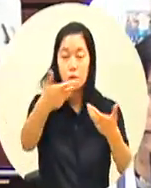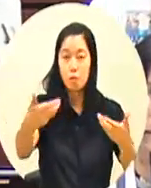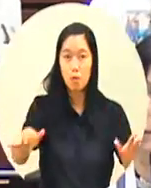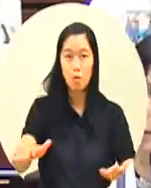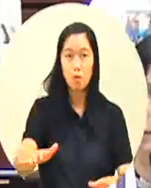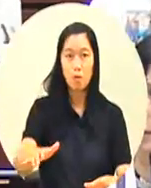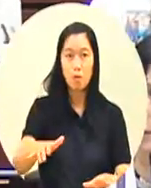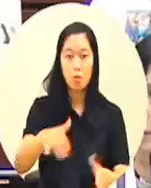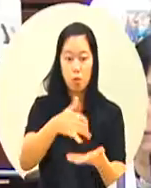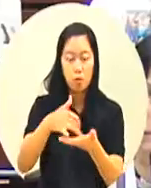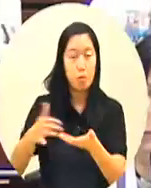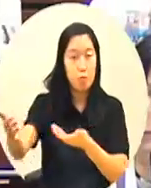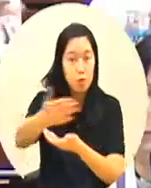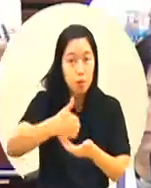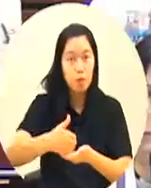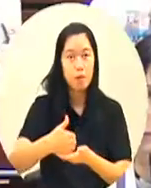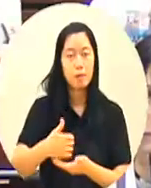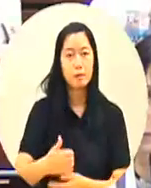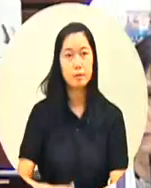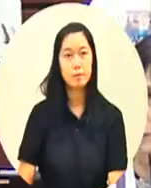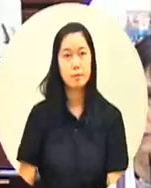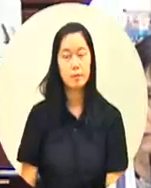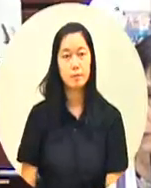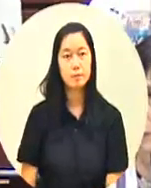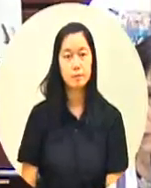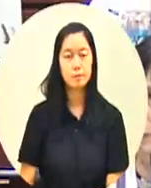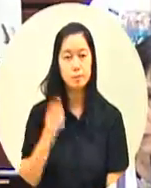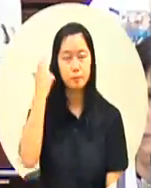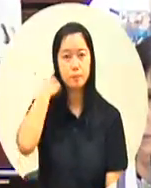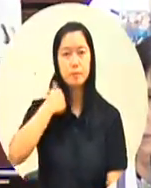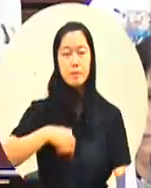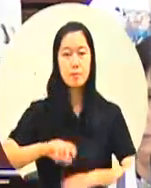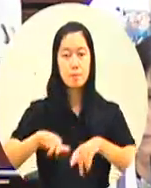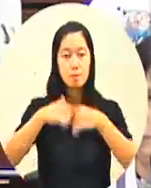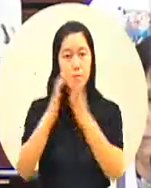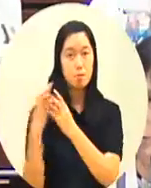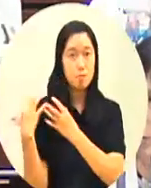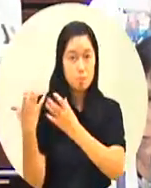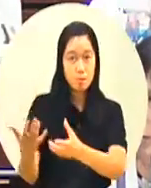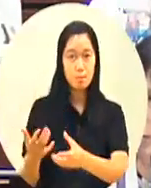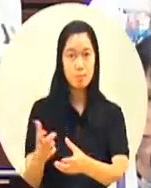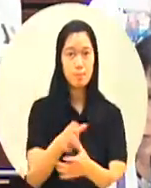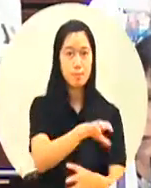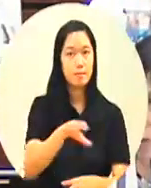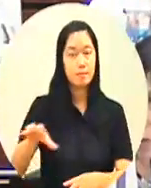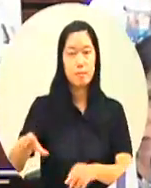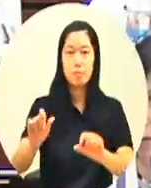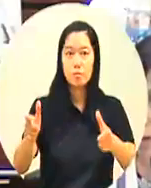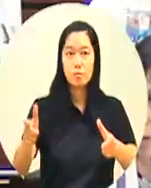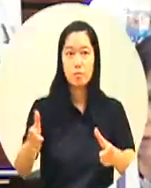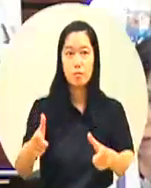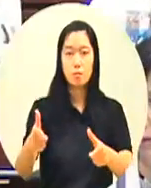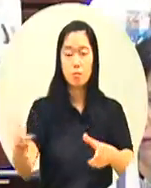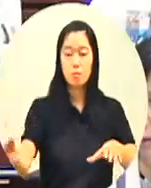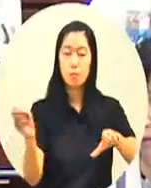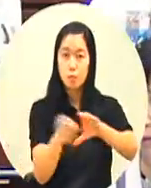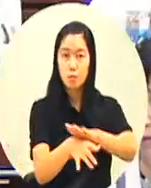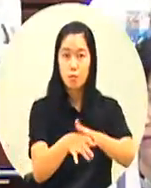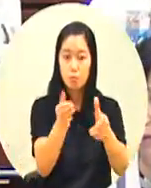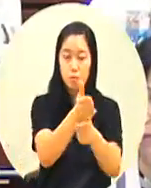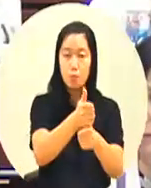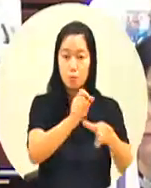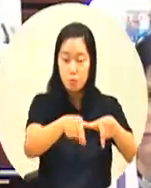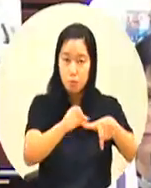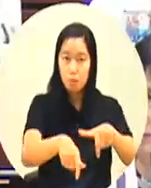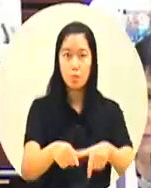收入是在各地方的哈， 这在各地方是不能归类到各地方才放在总公司，所以总公